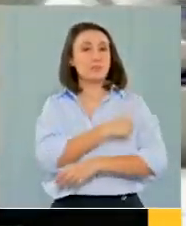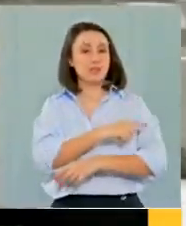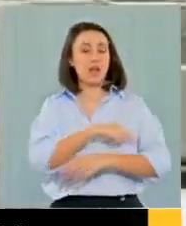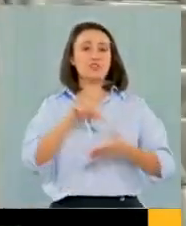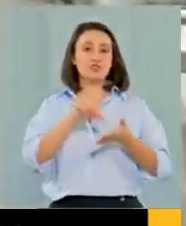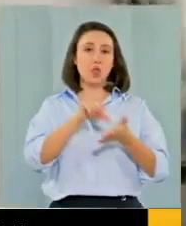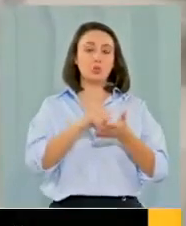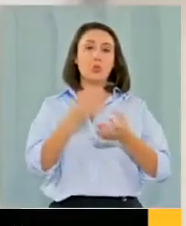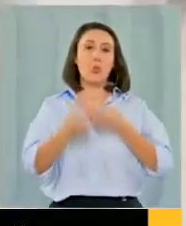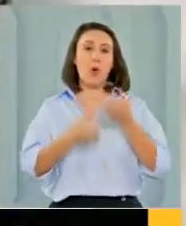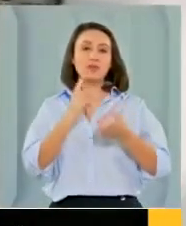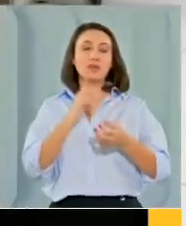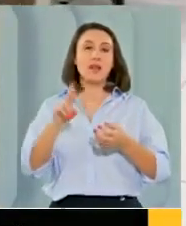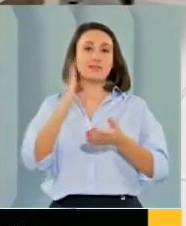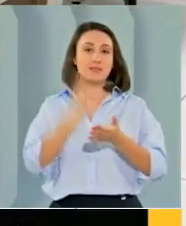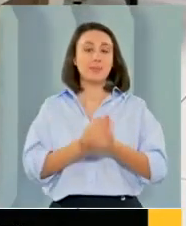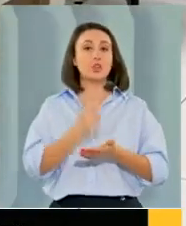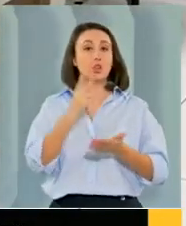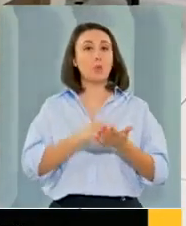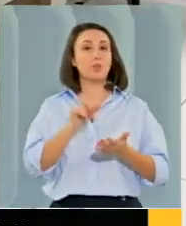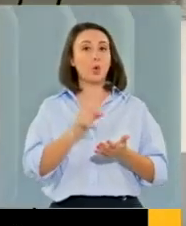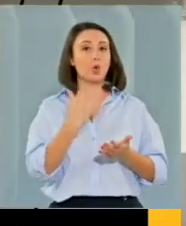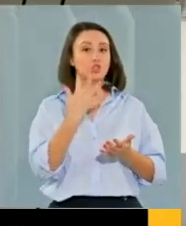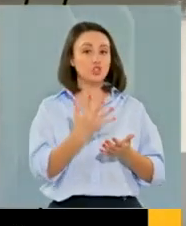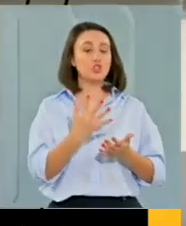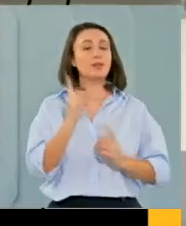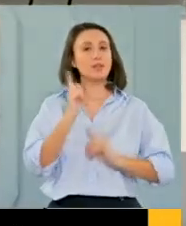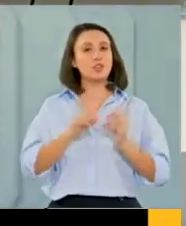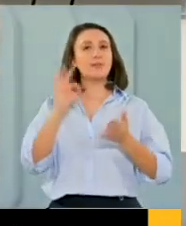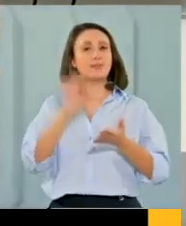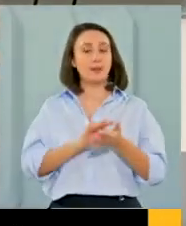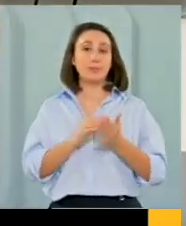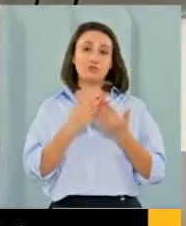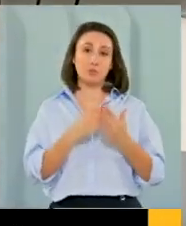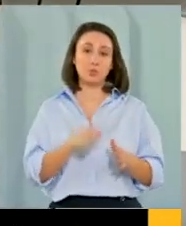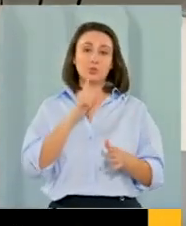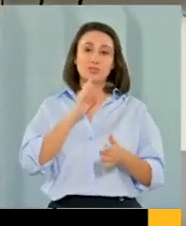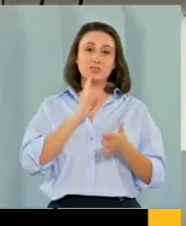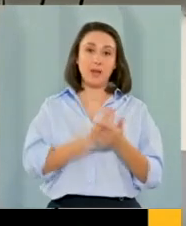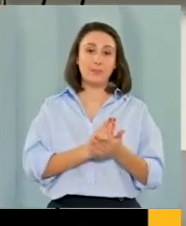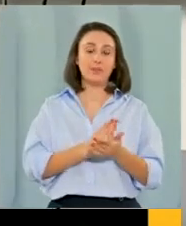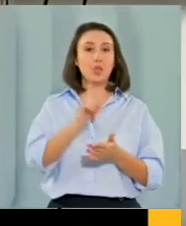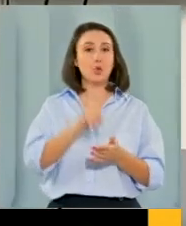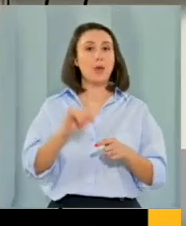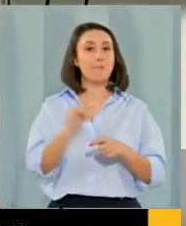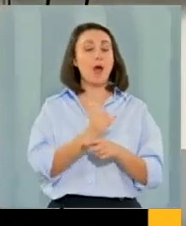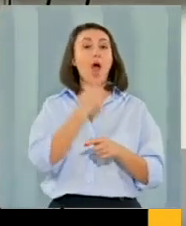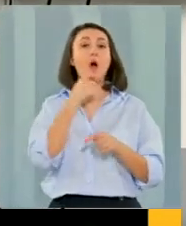centre pentru arș a fost restabilit pentru 2025, iar dacă termenul inițial a fost stabilit pentru luna mai anul acesta.